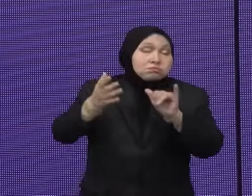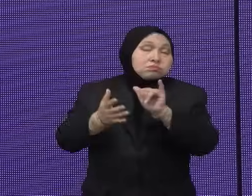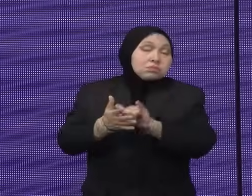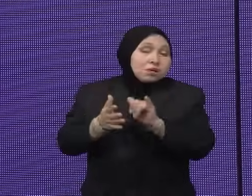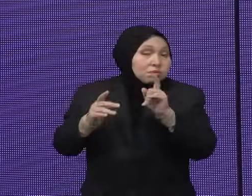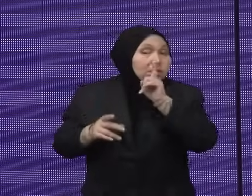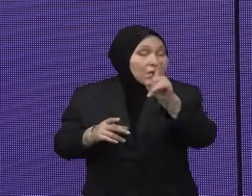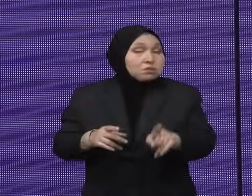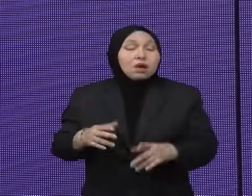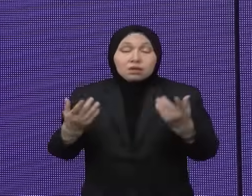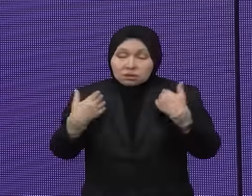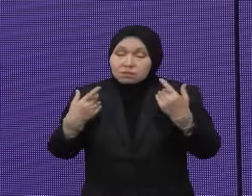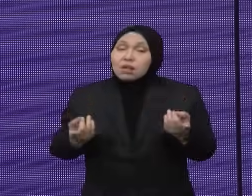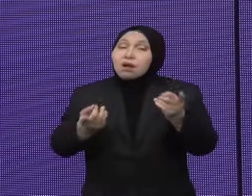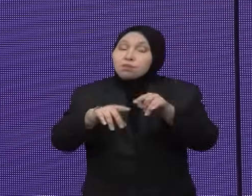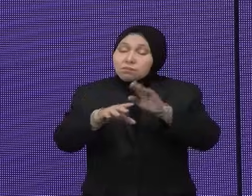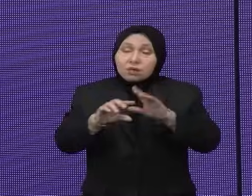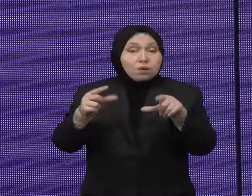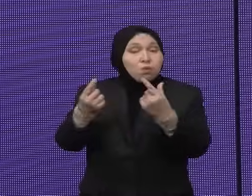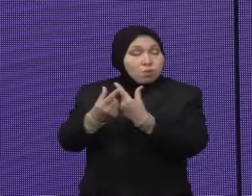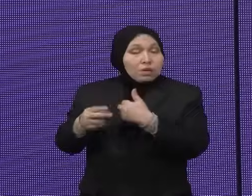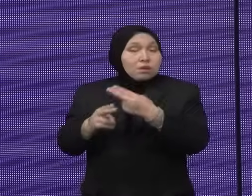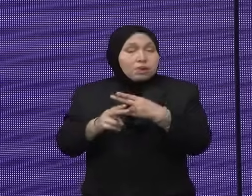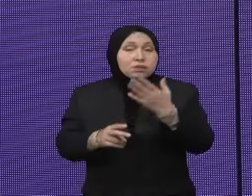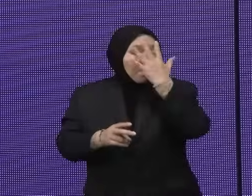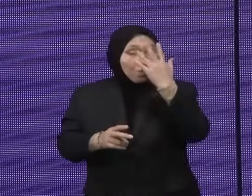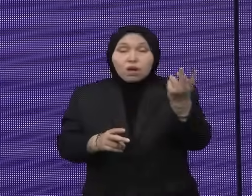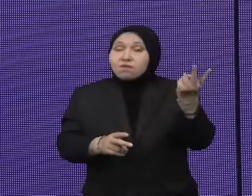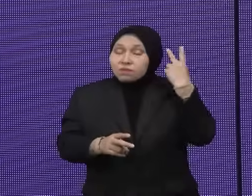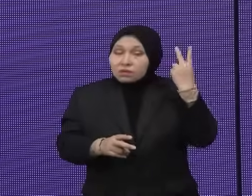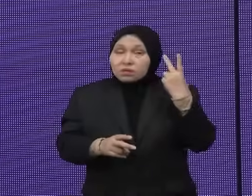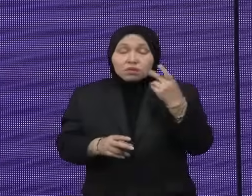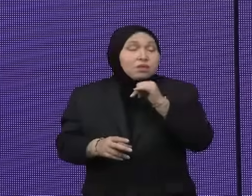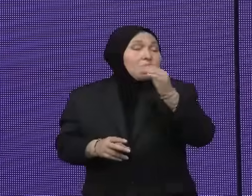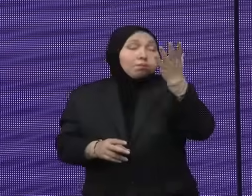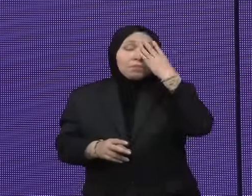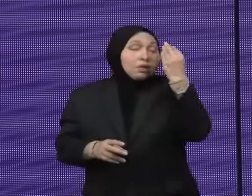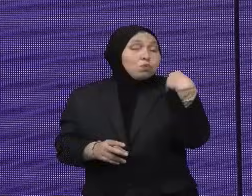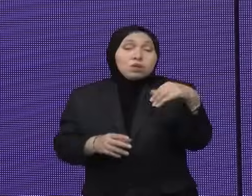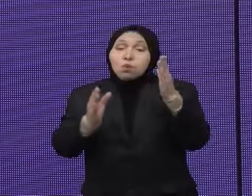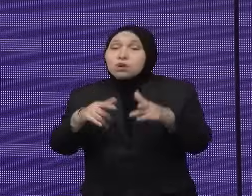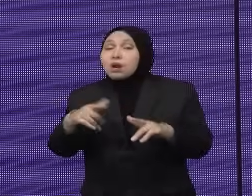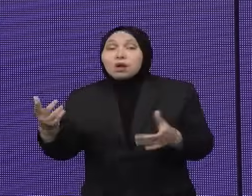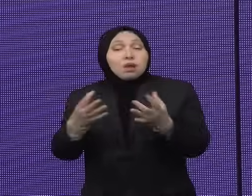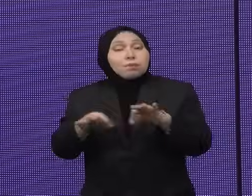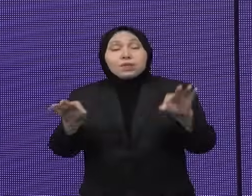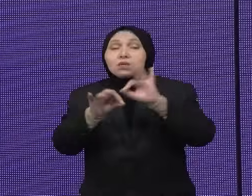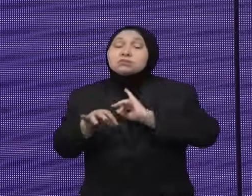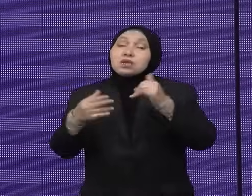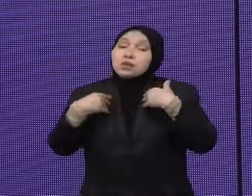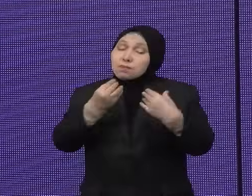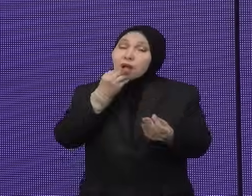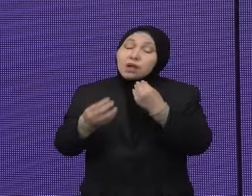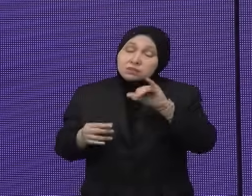yang sebenarnya pernah berlaku kepada golongan yang dinamakan munafik pada zaman Rasulullah. Dia tak kisah. Dia tak kisah orang lain. Yang penting ialah saya ada makan,